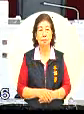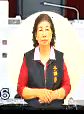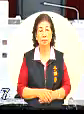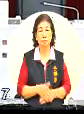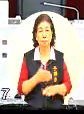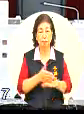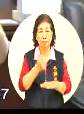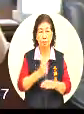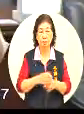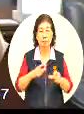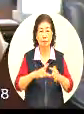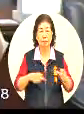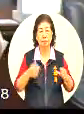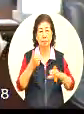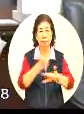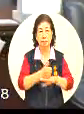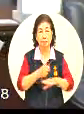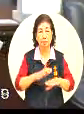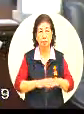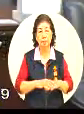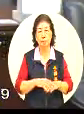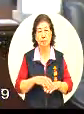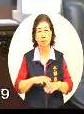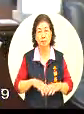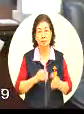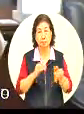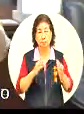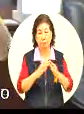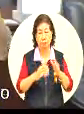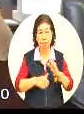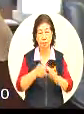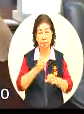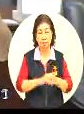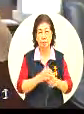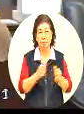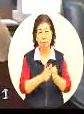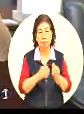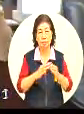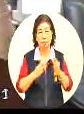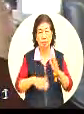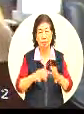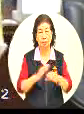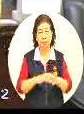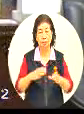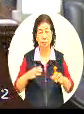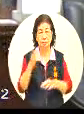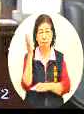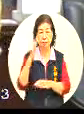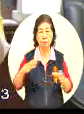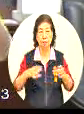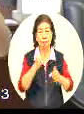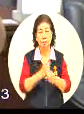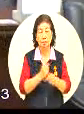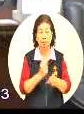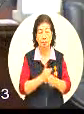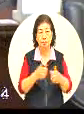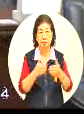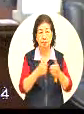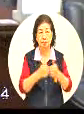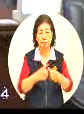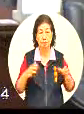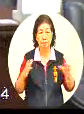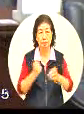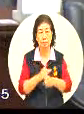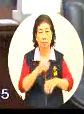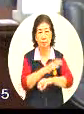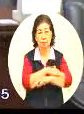感谢我们大会主席康议长、陈市长、副市长、南市府团队、议会同仁、记者、媒